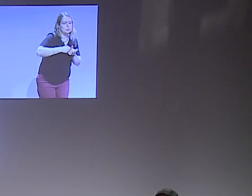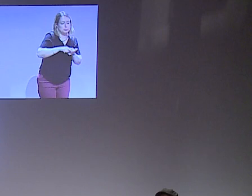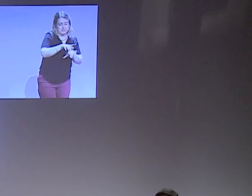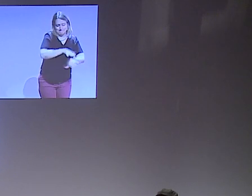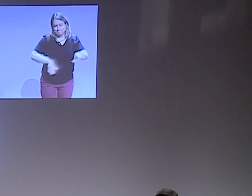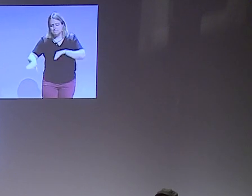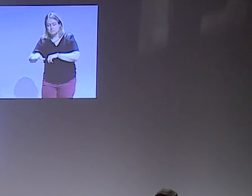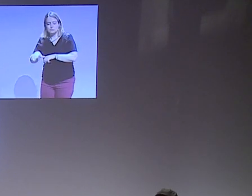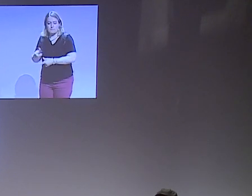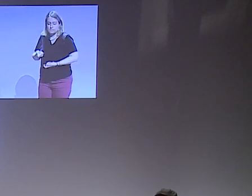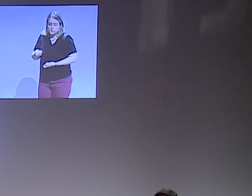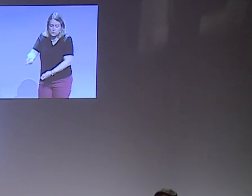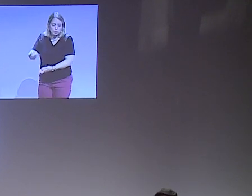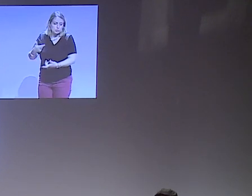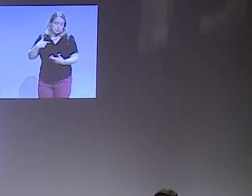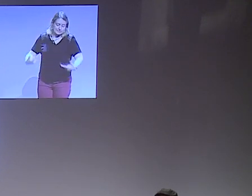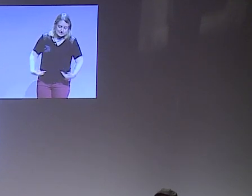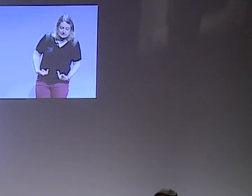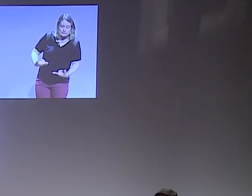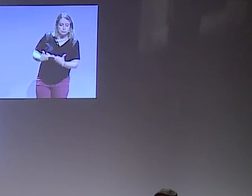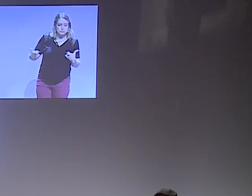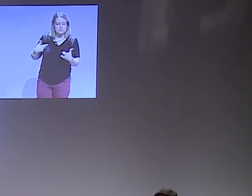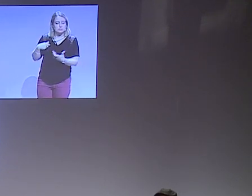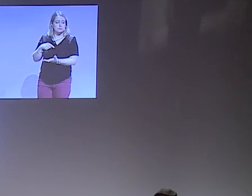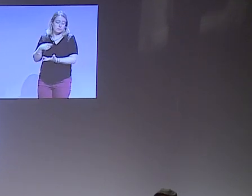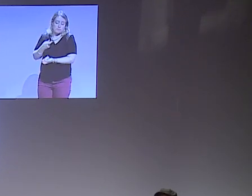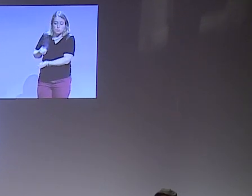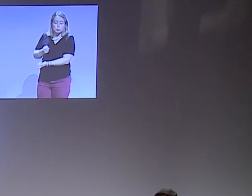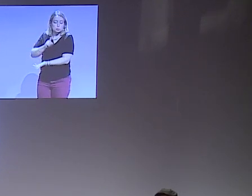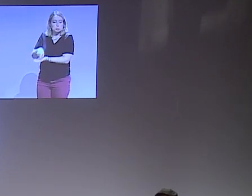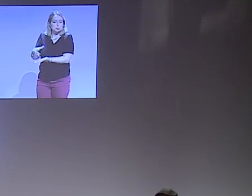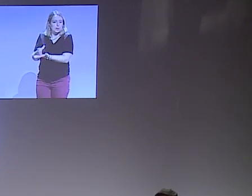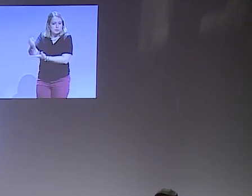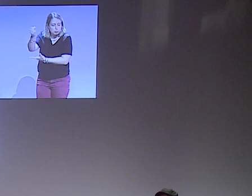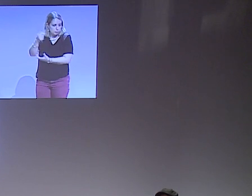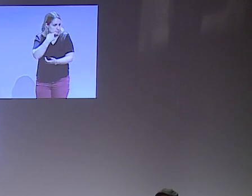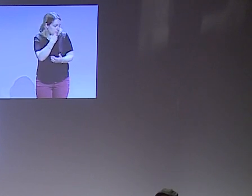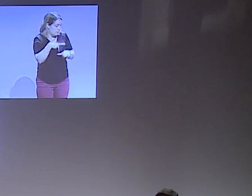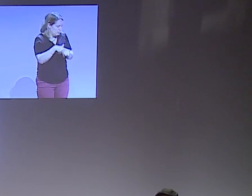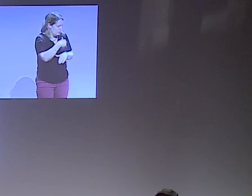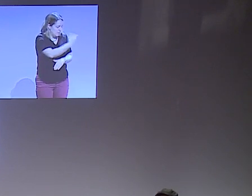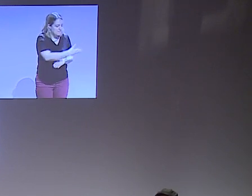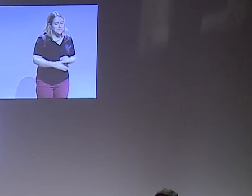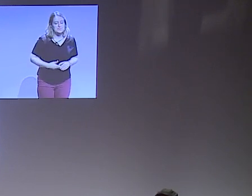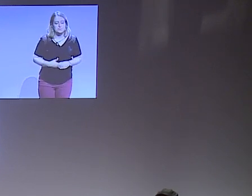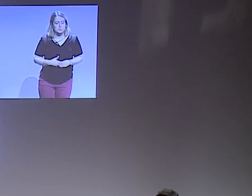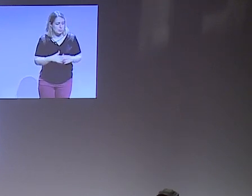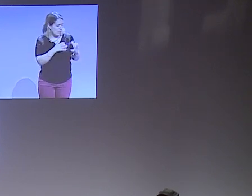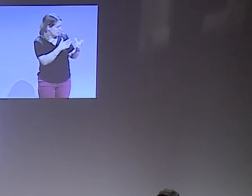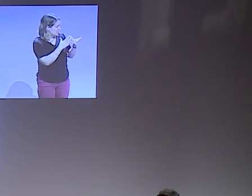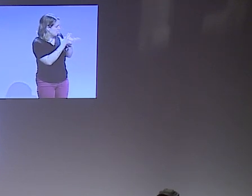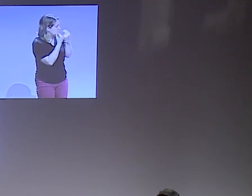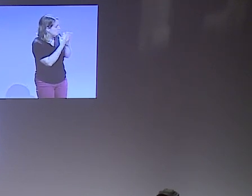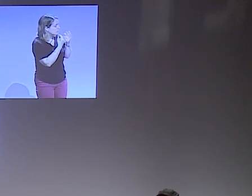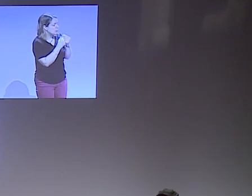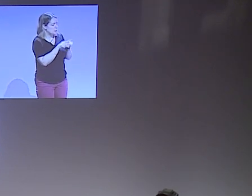la contraception, voire qu'on stérilisait, qu'on avortait des personnes de force à La Réunion. Et j'aurais bien voulu avoir votre commentaire